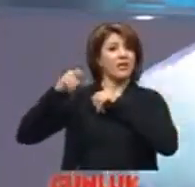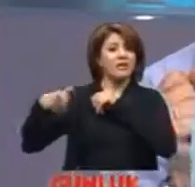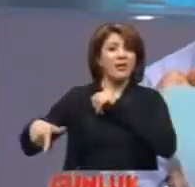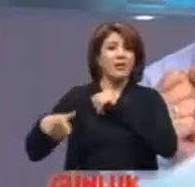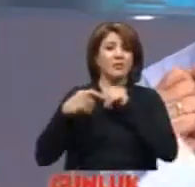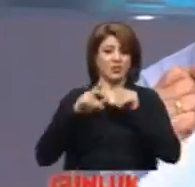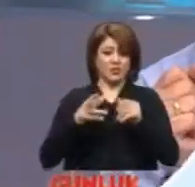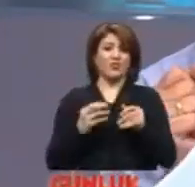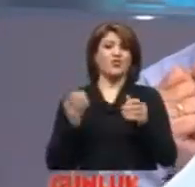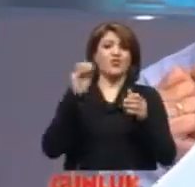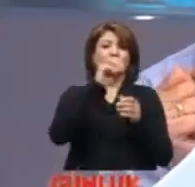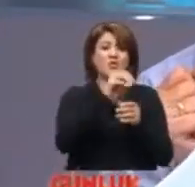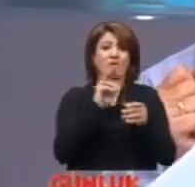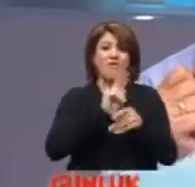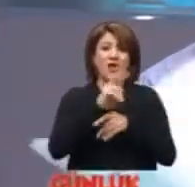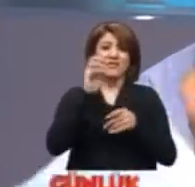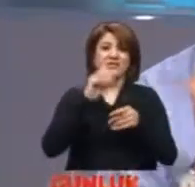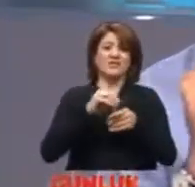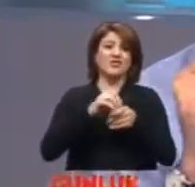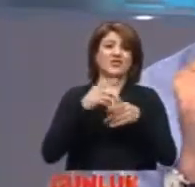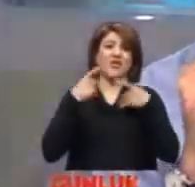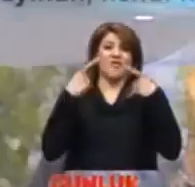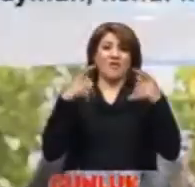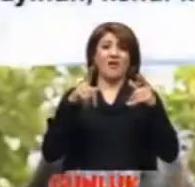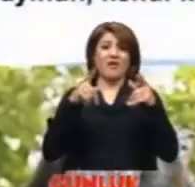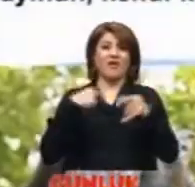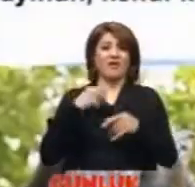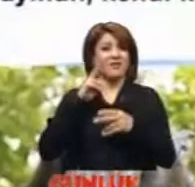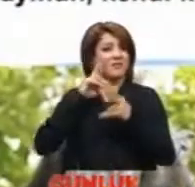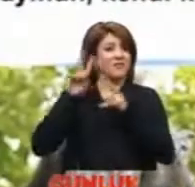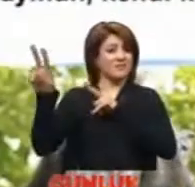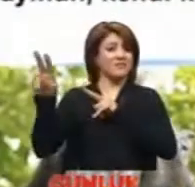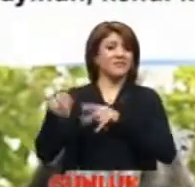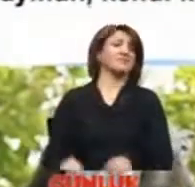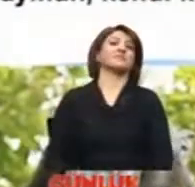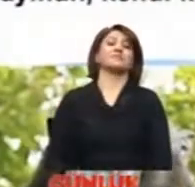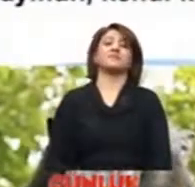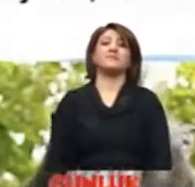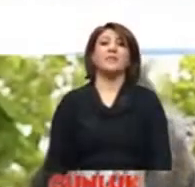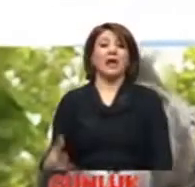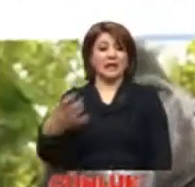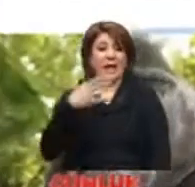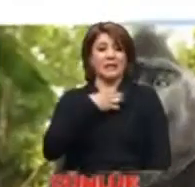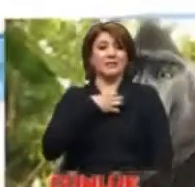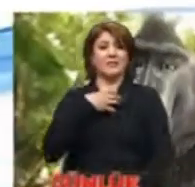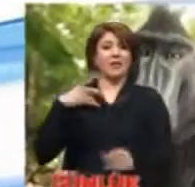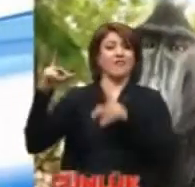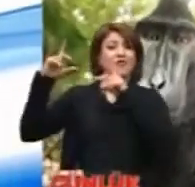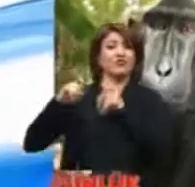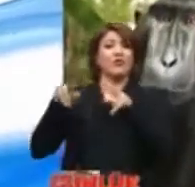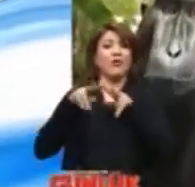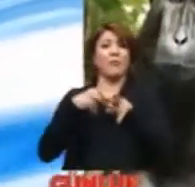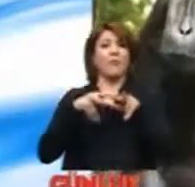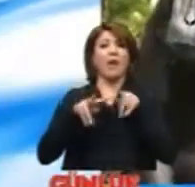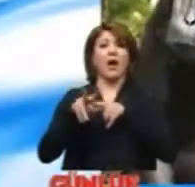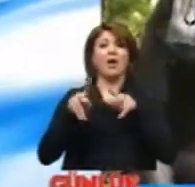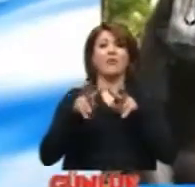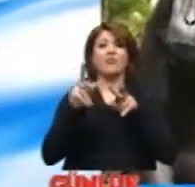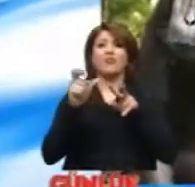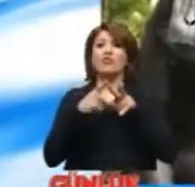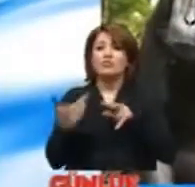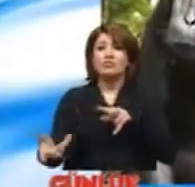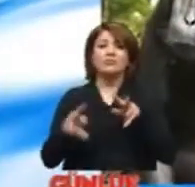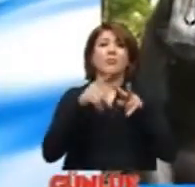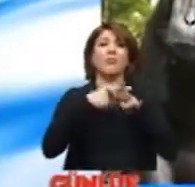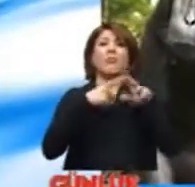profille bir kere çok takipçisi olur. Peki görebiliyor muyuz, alabiliyor muyuz bakalım görüntüyü? Kendi kendini fotoğraflayan maymun. Malezya'da çekim